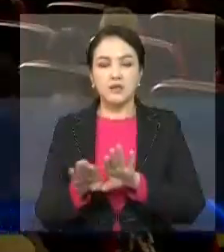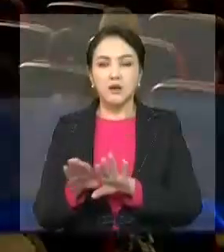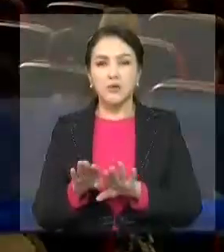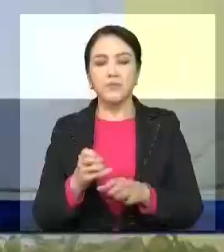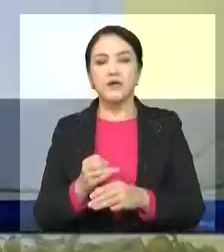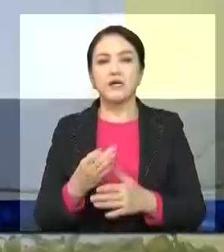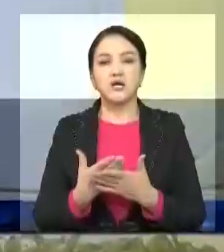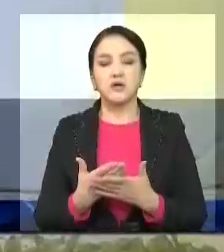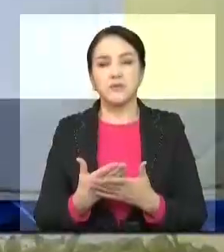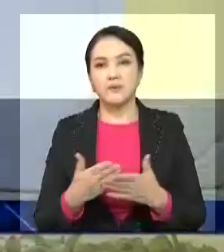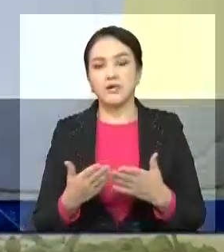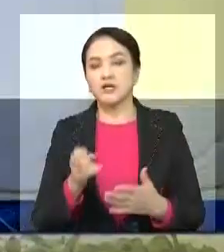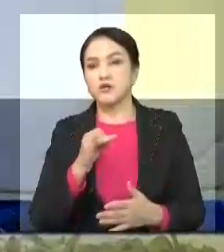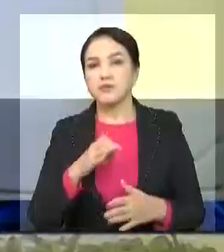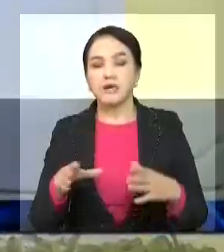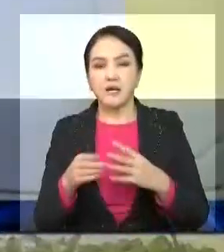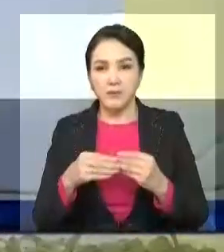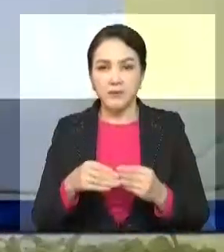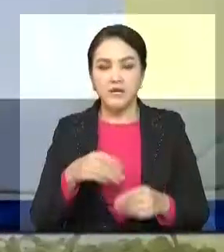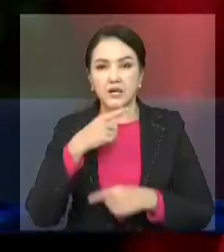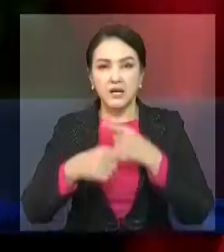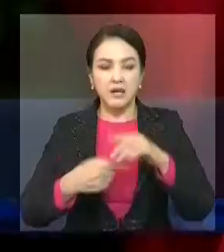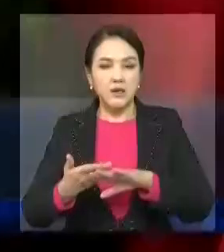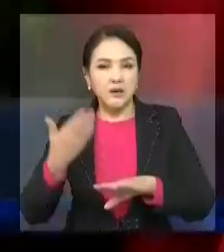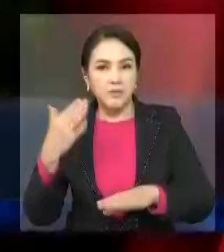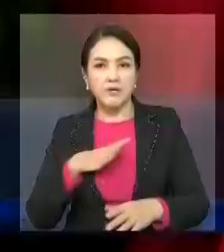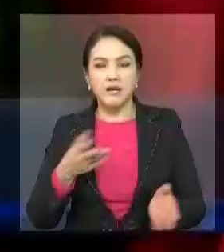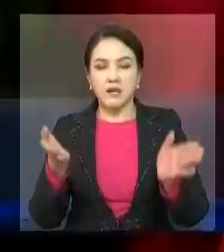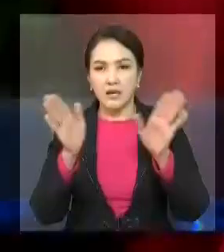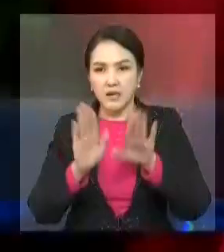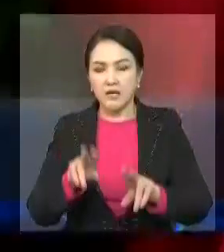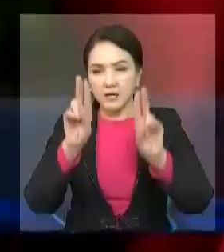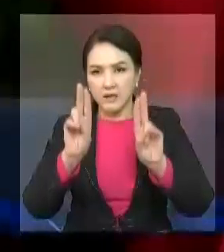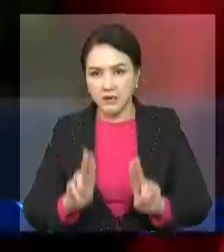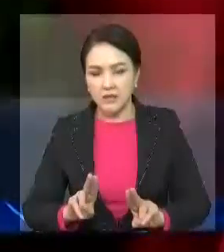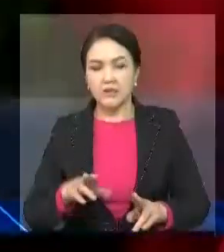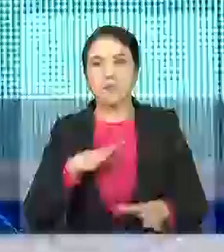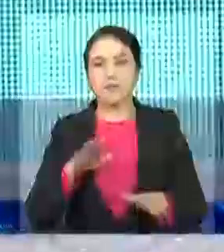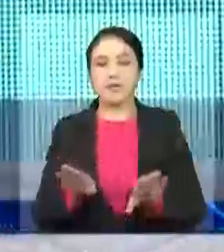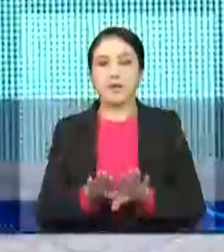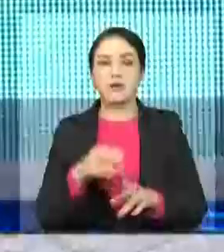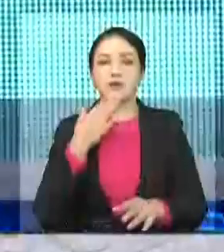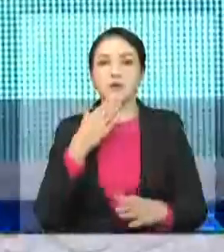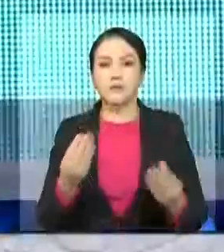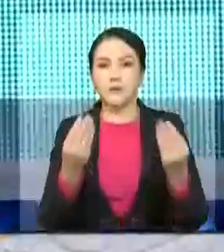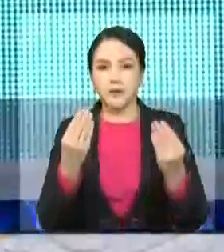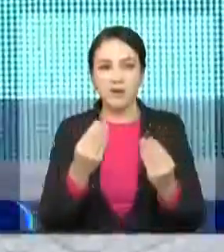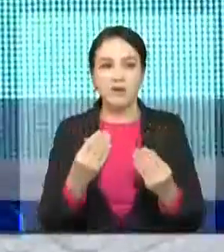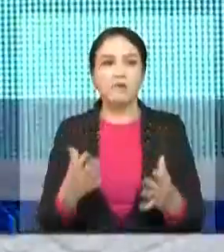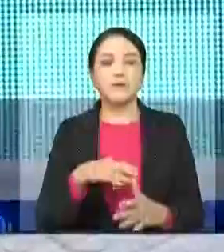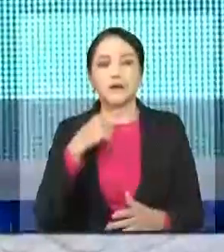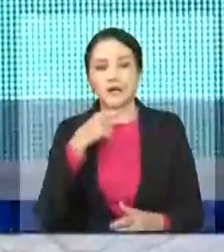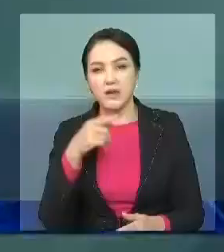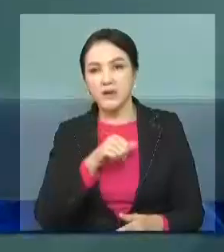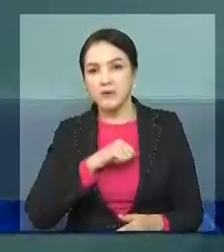Алайда жатағымның жетегіне жаңылысып еріп кеткендер ата-бабамыздан қалған салт-дәстүр әдет-ғұрыпты жоққа шығарып жүр. Ал ұлттық құндылықты ғана ұстанамыз